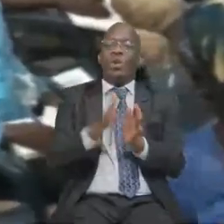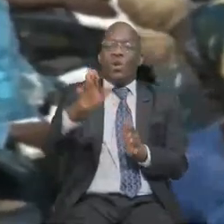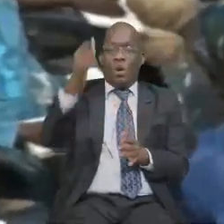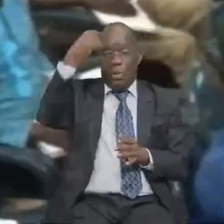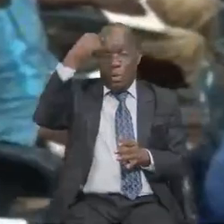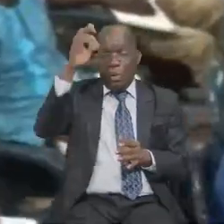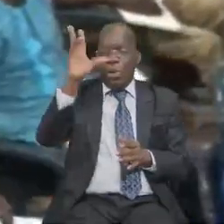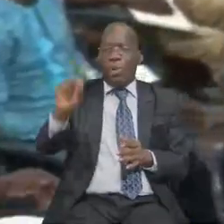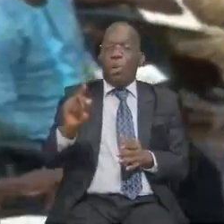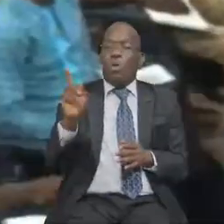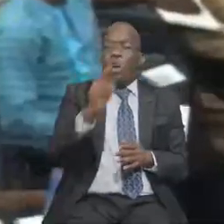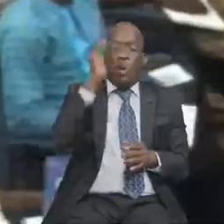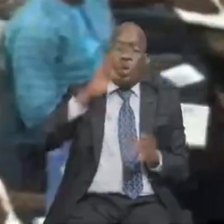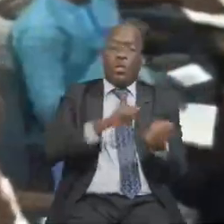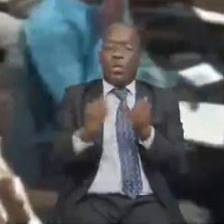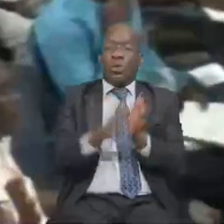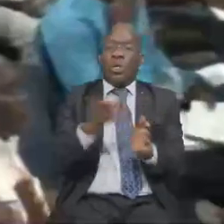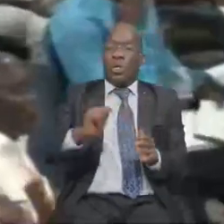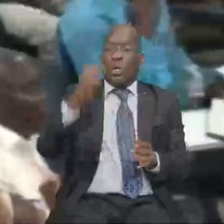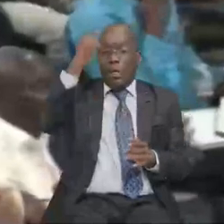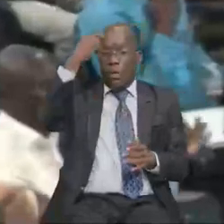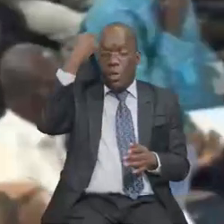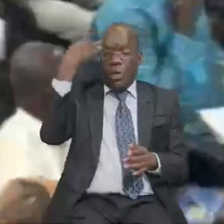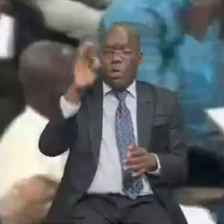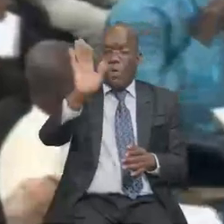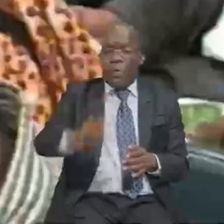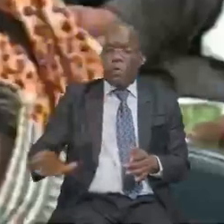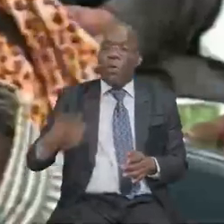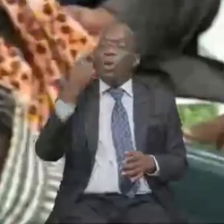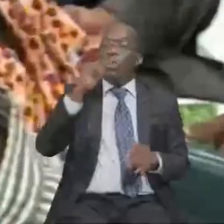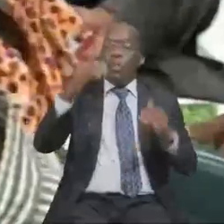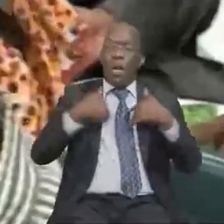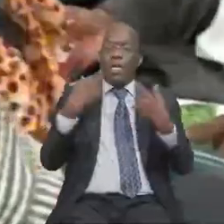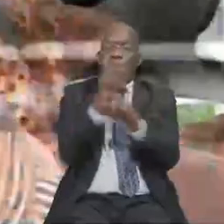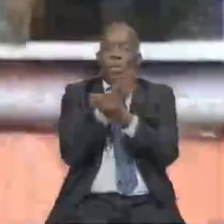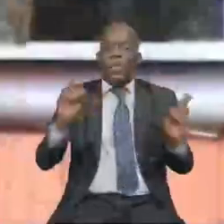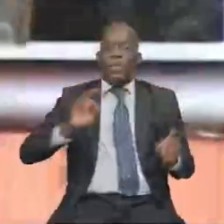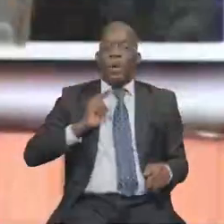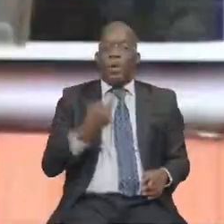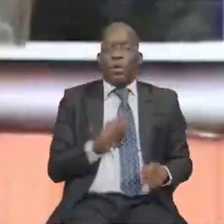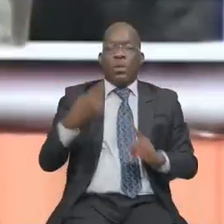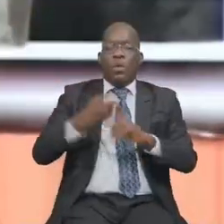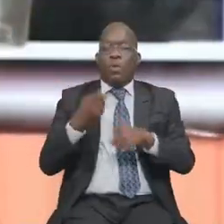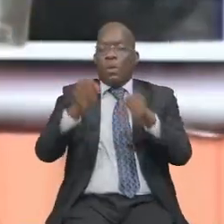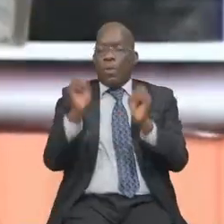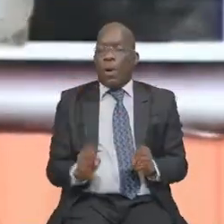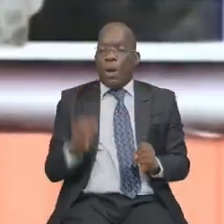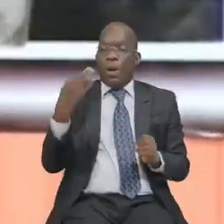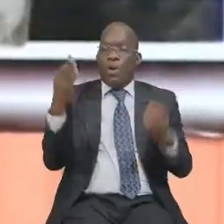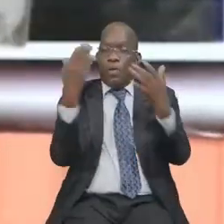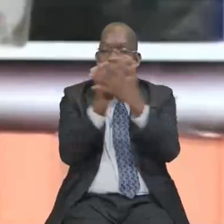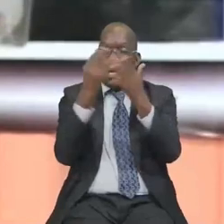le cerveau de tes enfants. Celui qui nous a délivrés de la puissance des